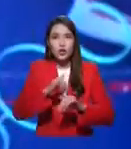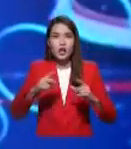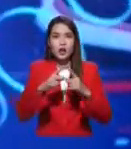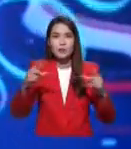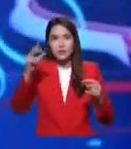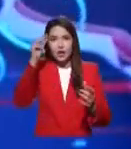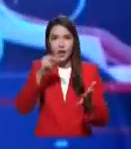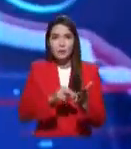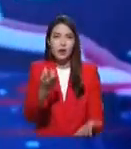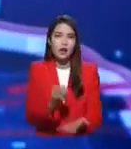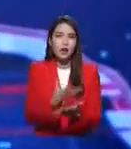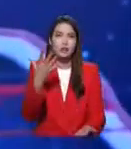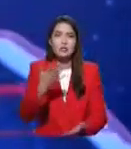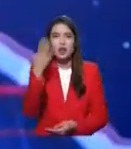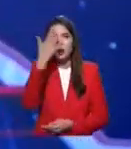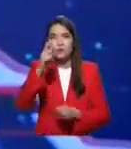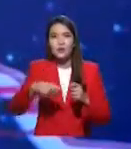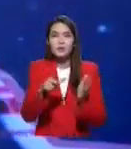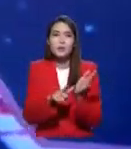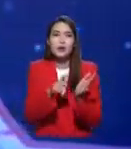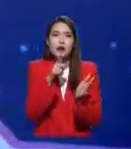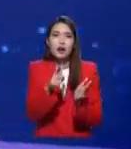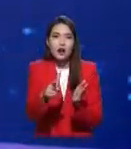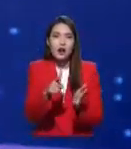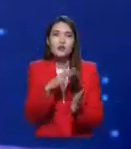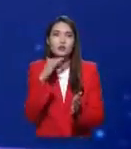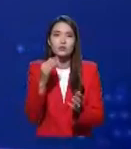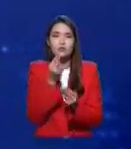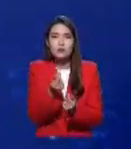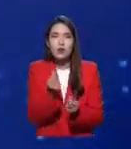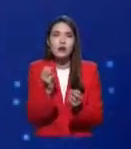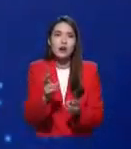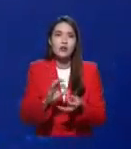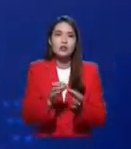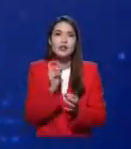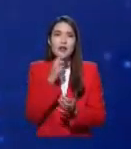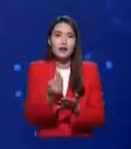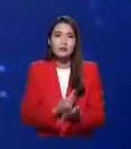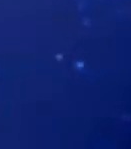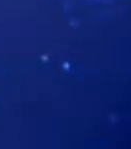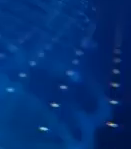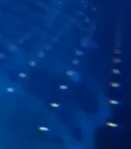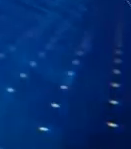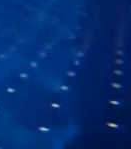бағасы да қымбаттапты. Фильм тамашалауға қанша қаржы жұмсап жүрміз? Толығырақ экономика топтамасында.